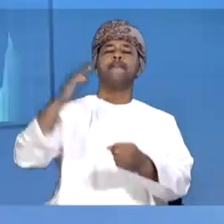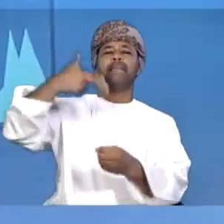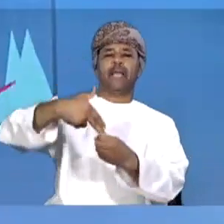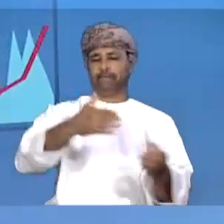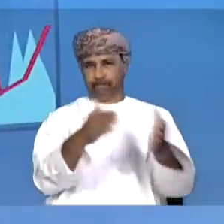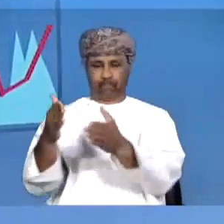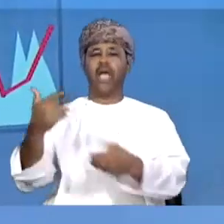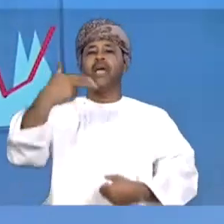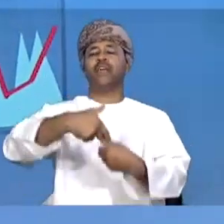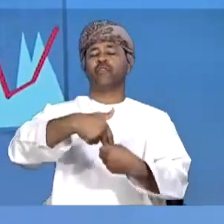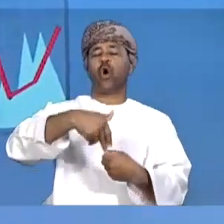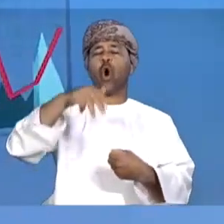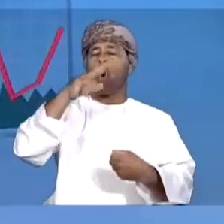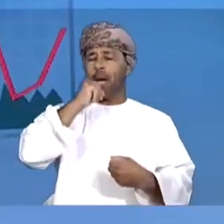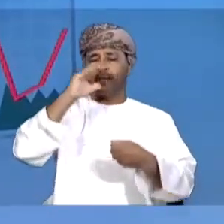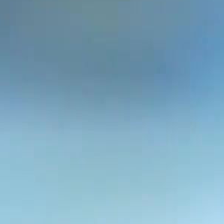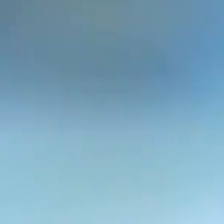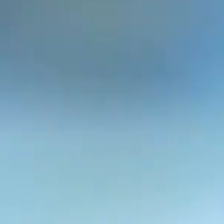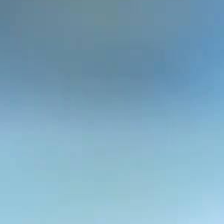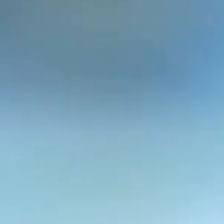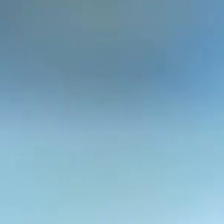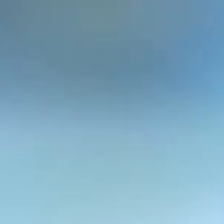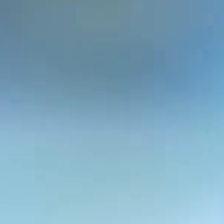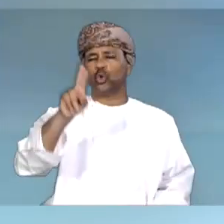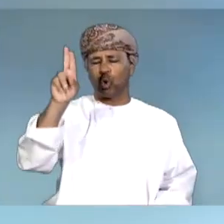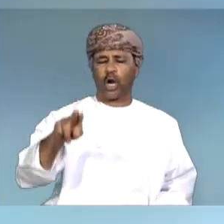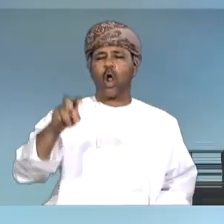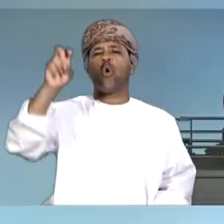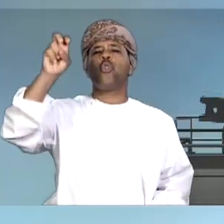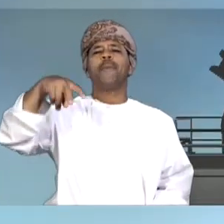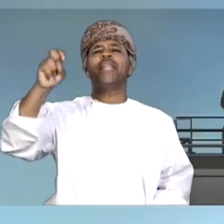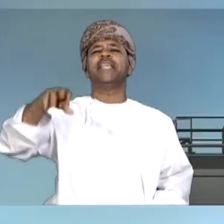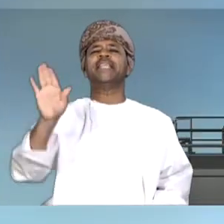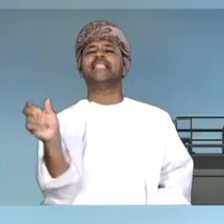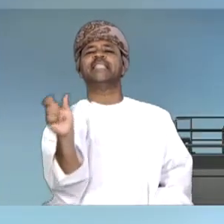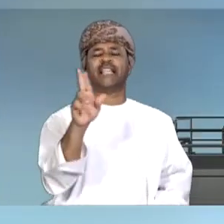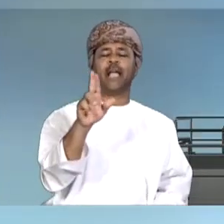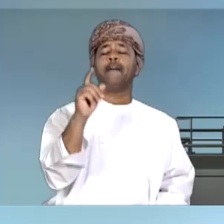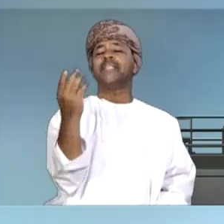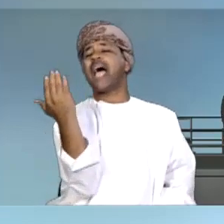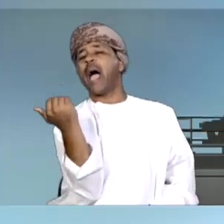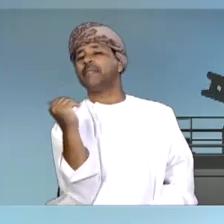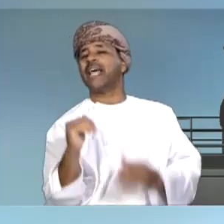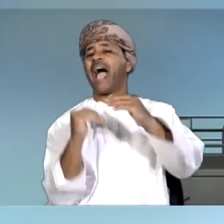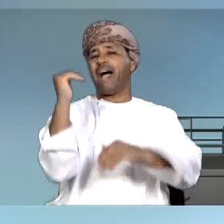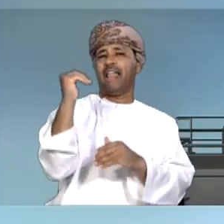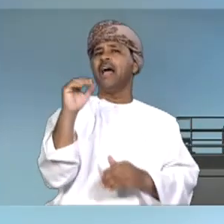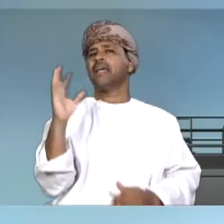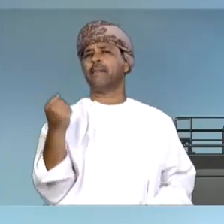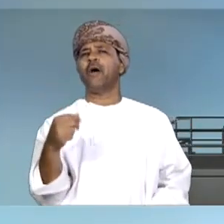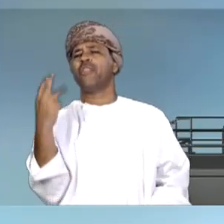وشهد سعر نفط عمان انخفاضا بلغ دولارا واحدا و80 سنتا مقارنة بسعر يوم أمس الذي